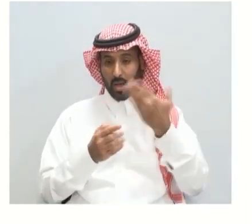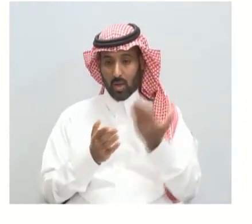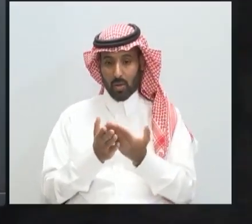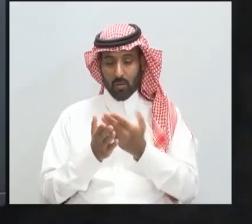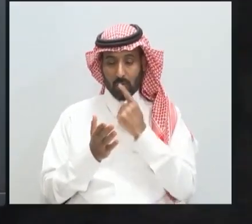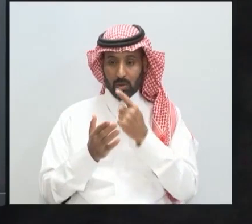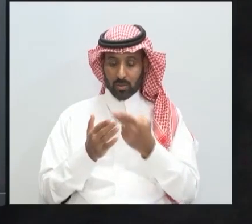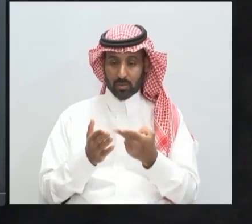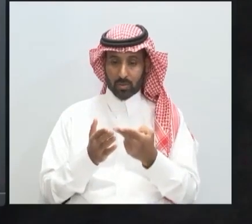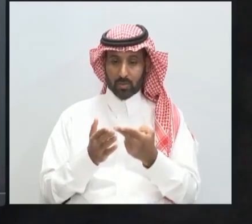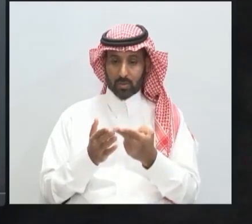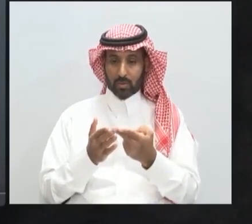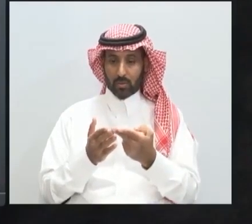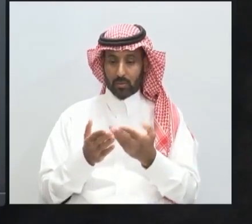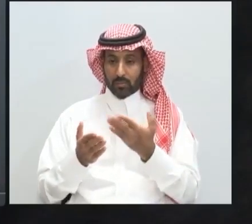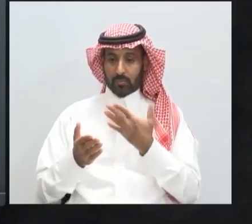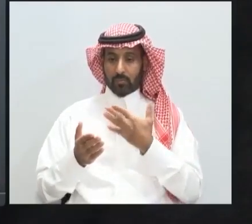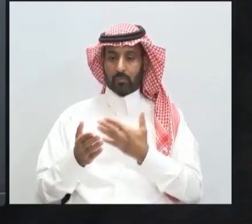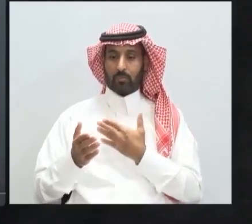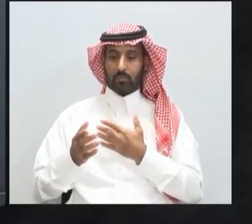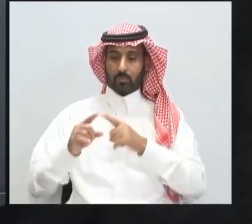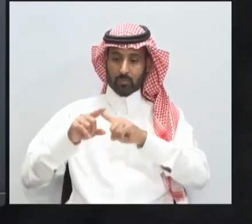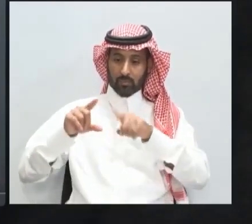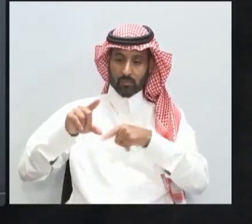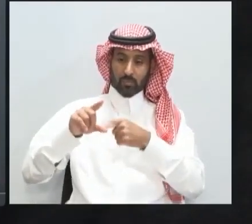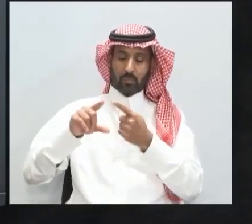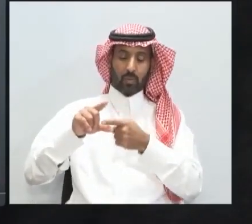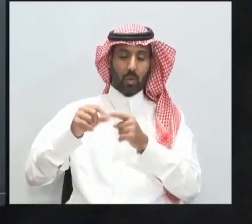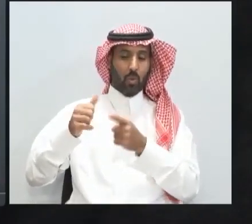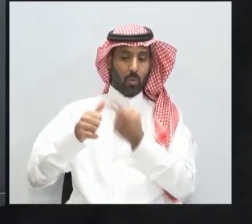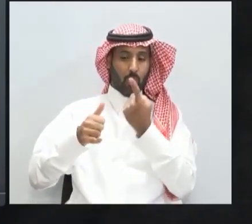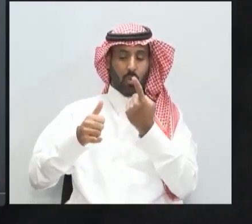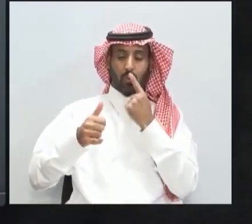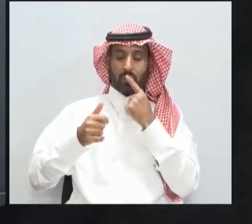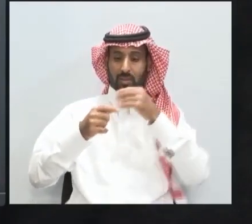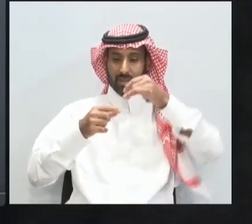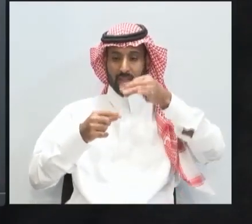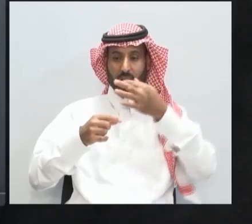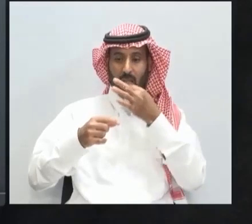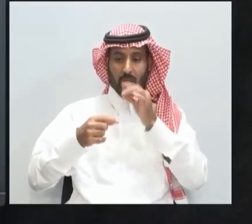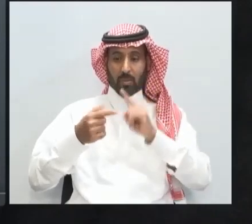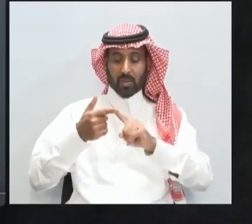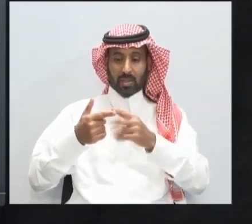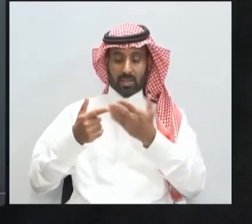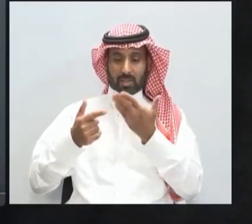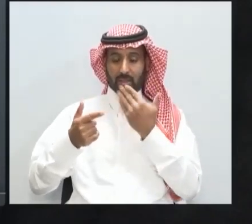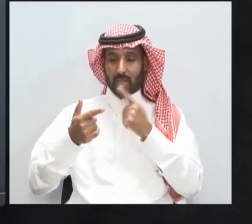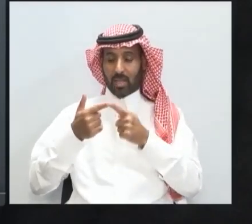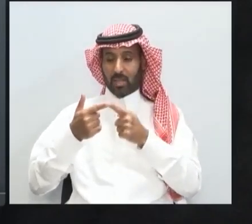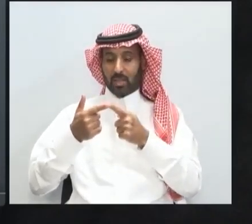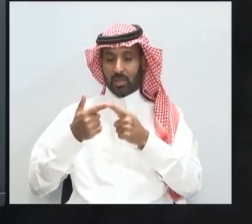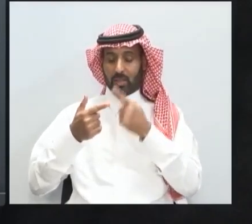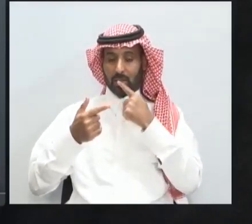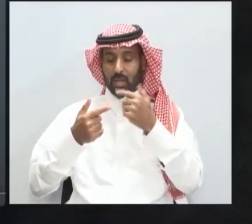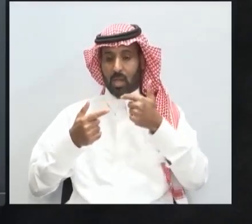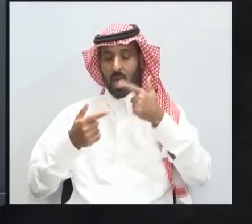كنا متفقين بان في عمليه التنفس الخلوي لدي نا مرحلتين المرحله الاولى وهي مرحله التحلل السكري المرحله الثانيه وهي مرحله